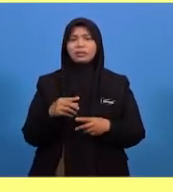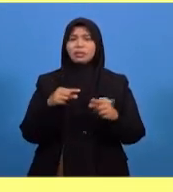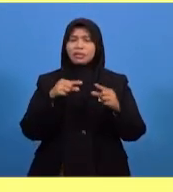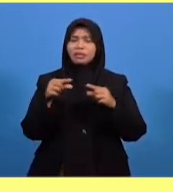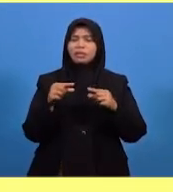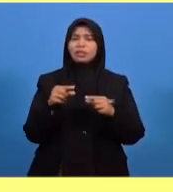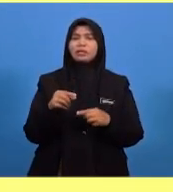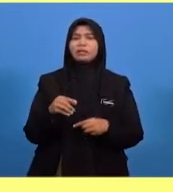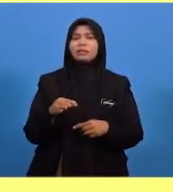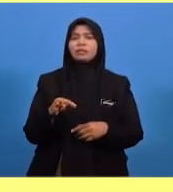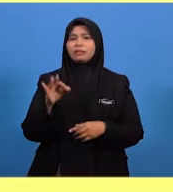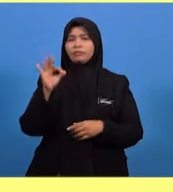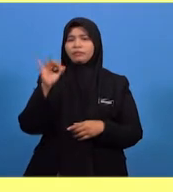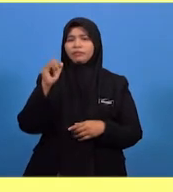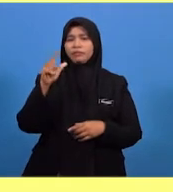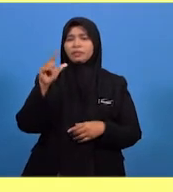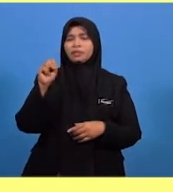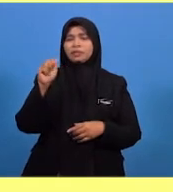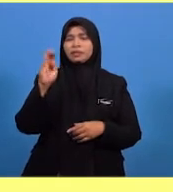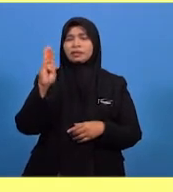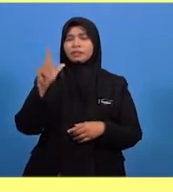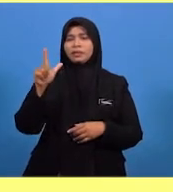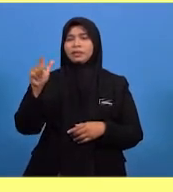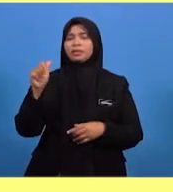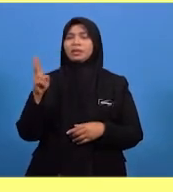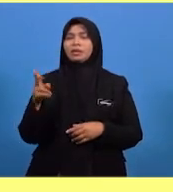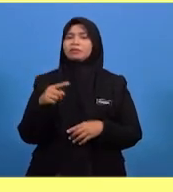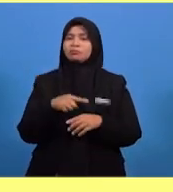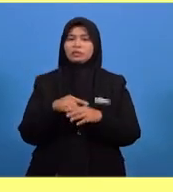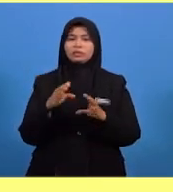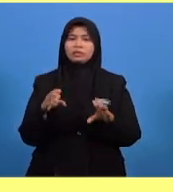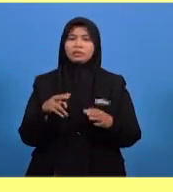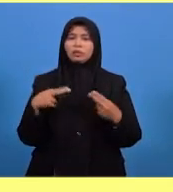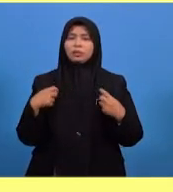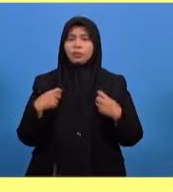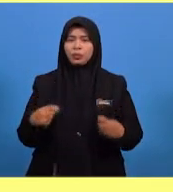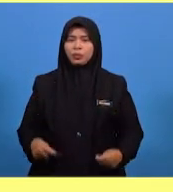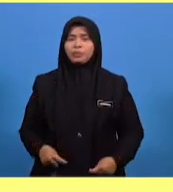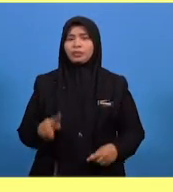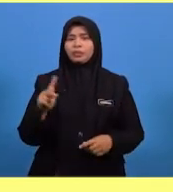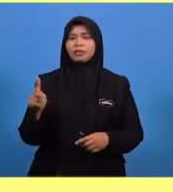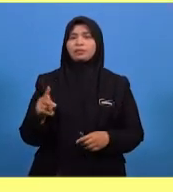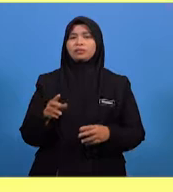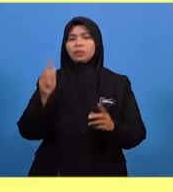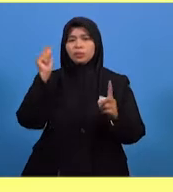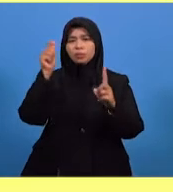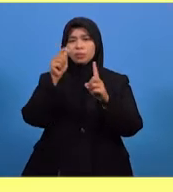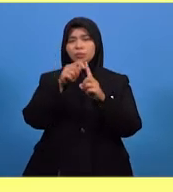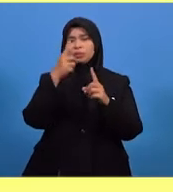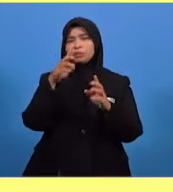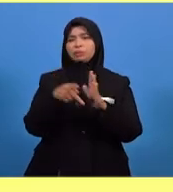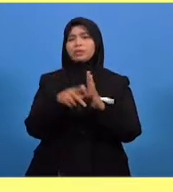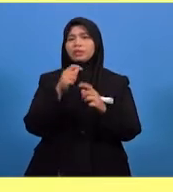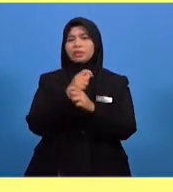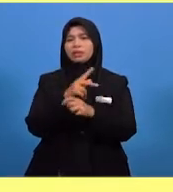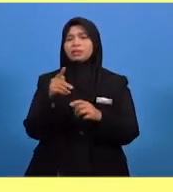gerakan fisabilillah telah ditumbuhkan ini bertujuan mempertahankan Marwah